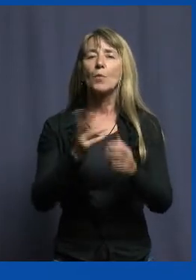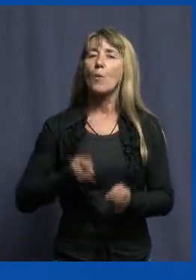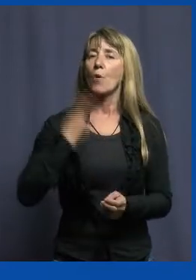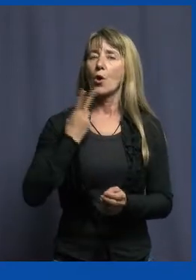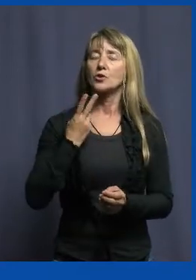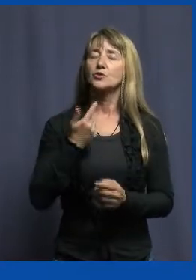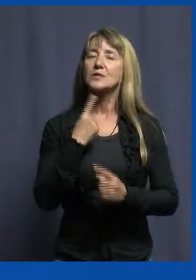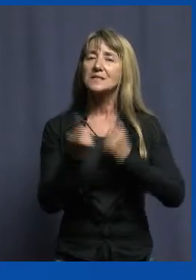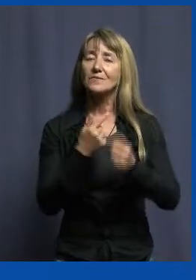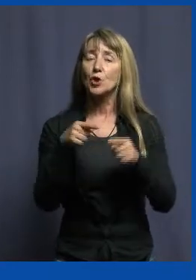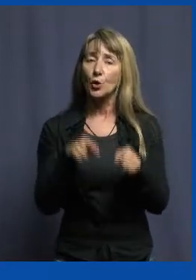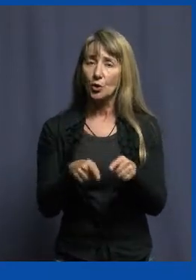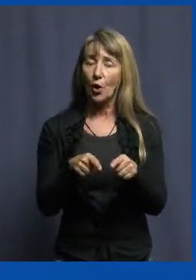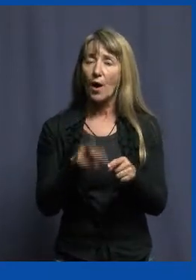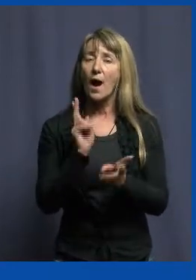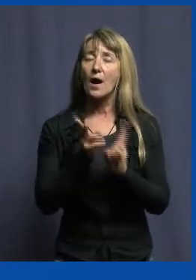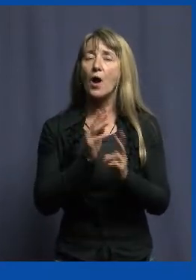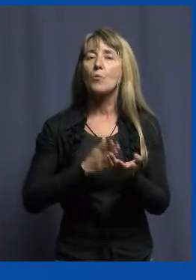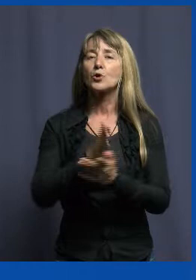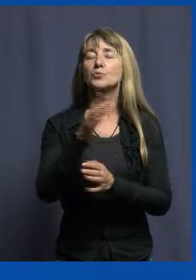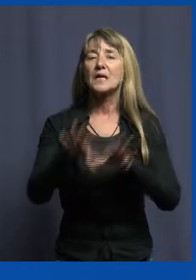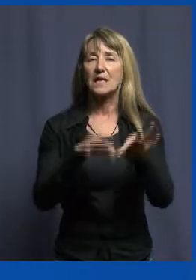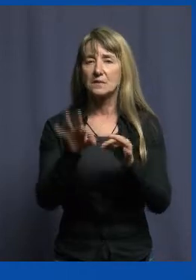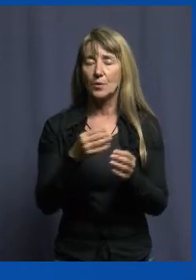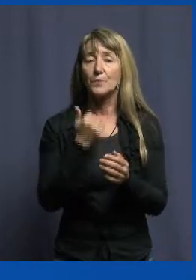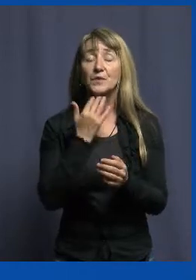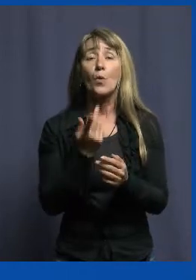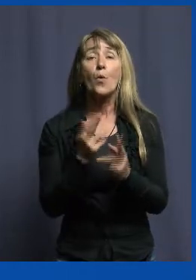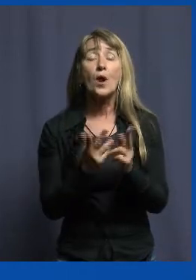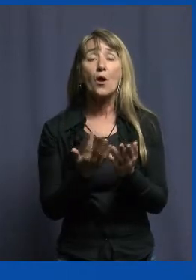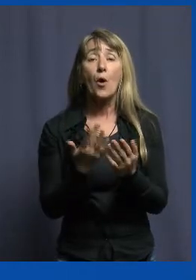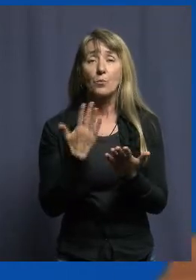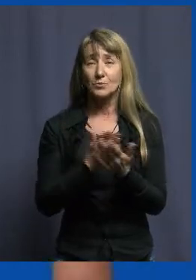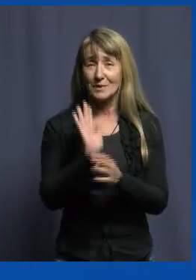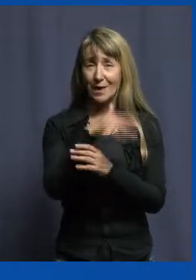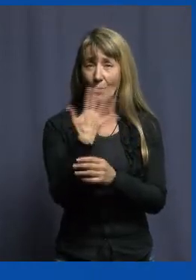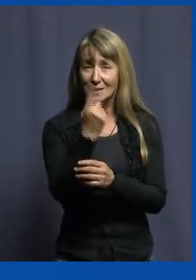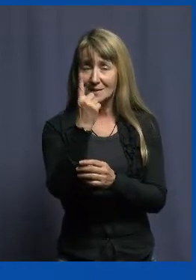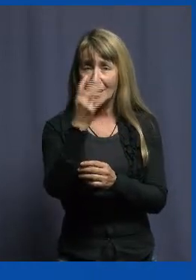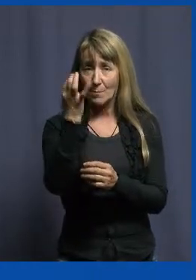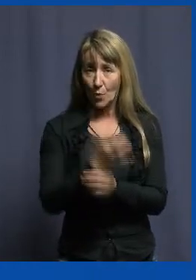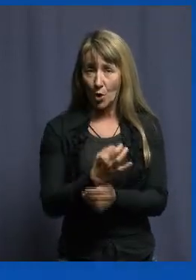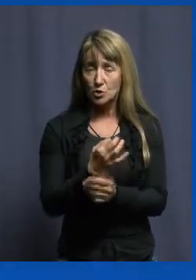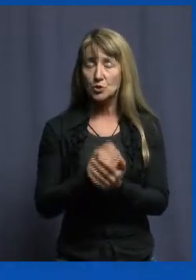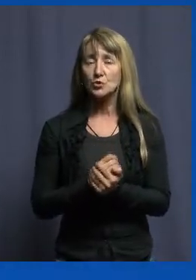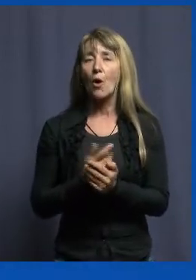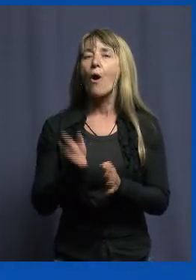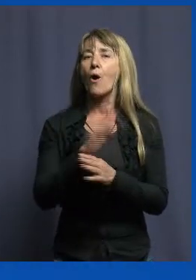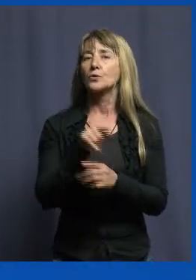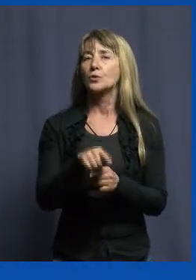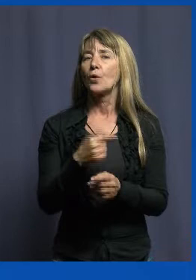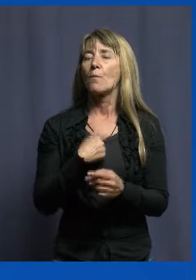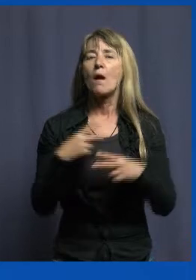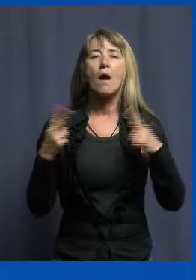sve zavisi od toga kako prođemo na izborima. Ukoliko budemo sa preko 51% onda je to